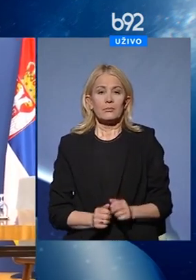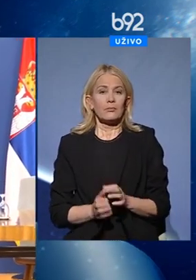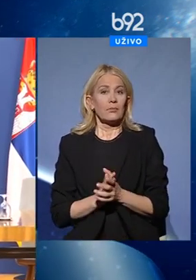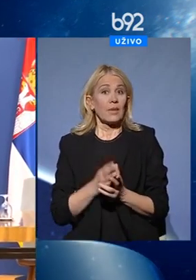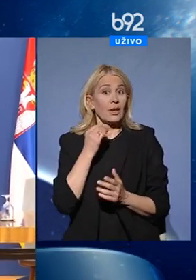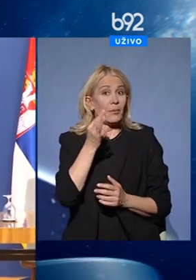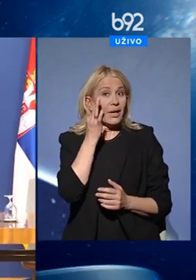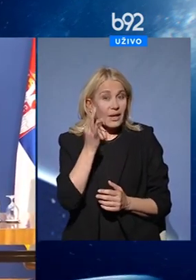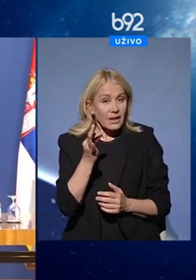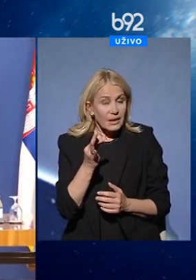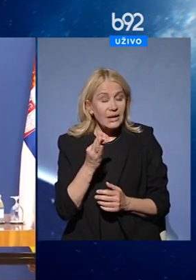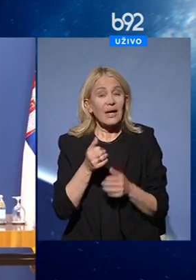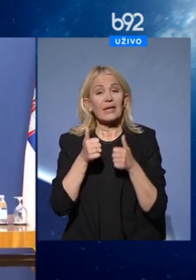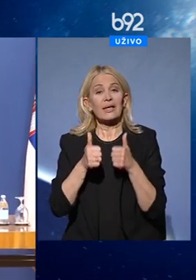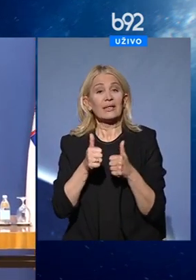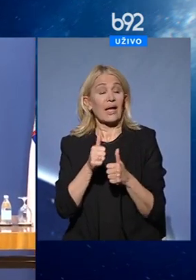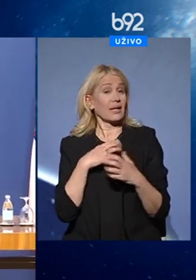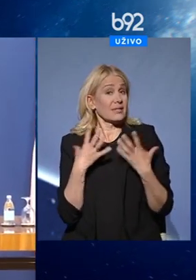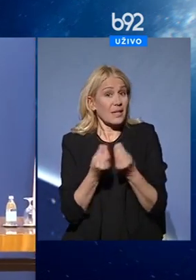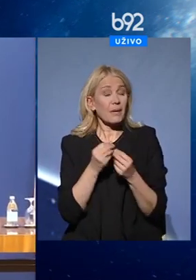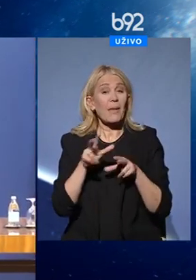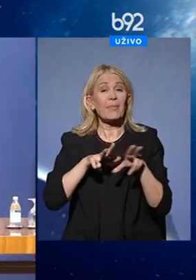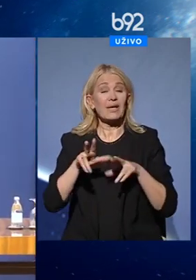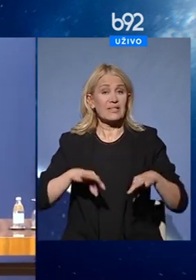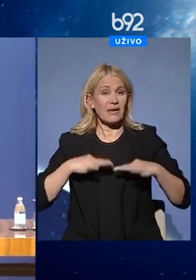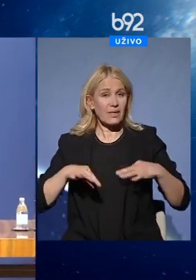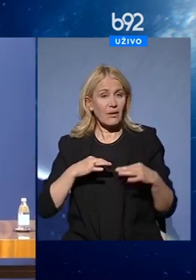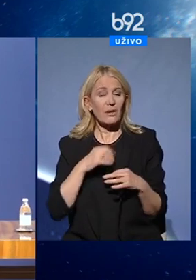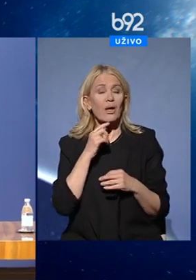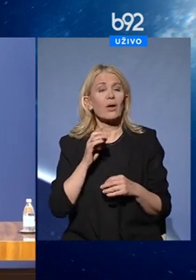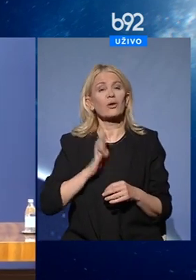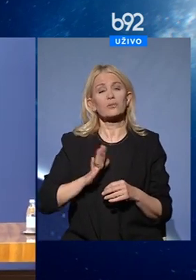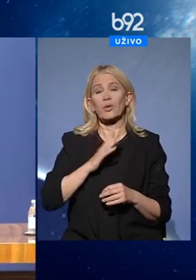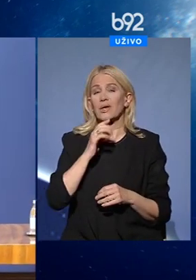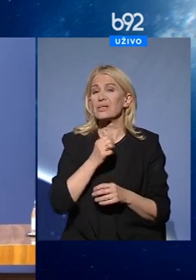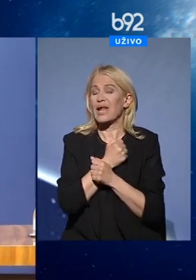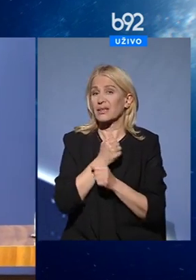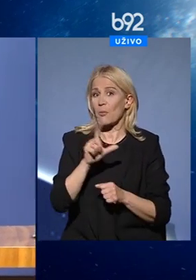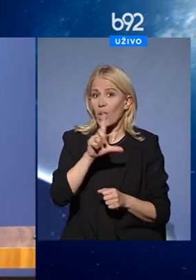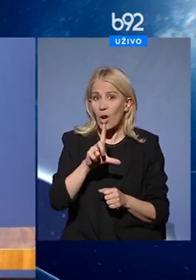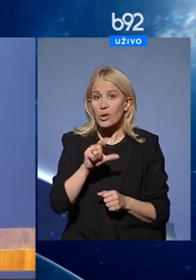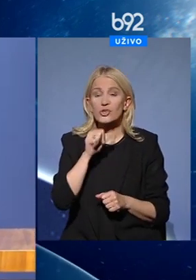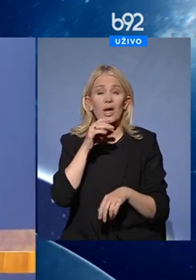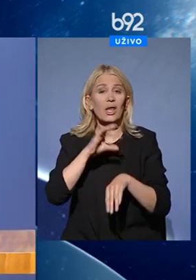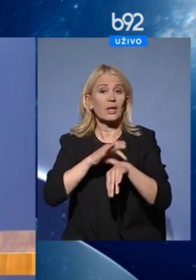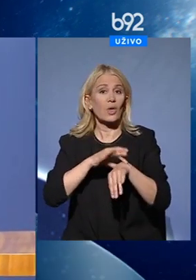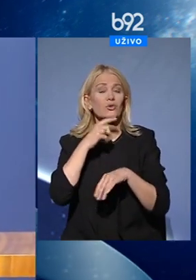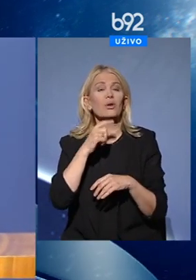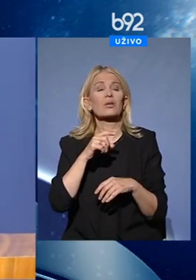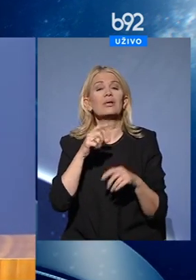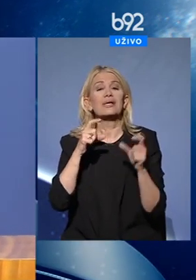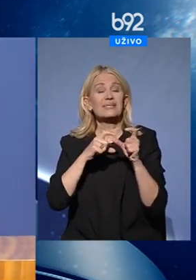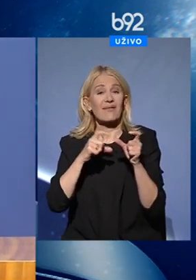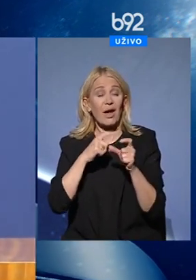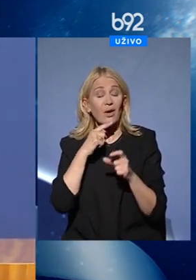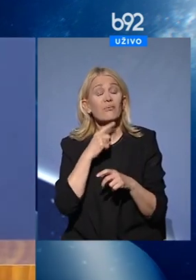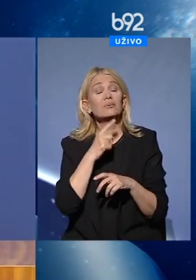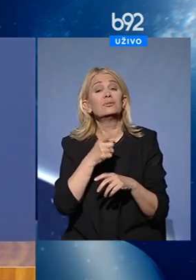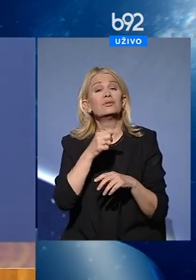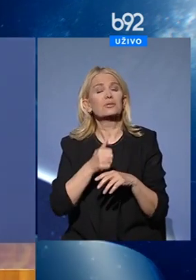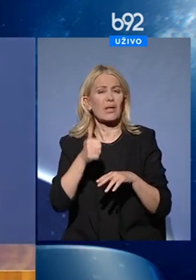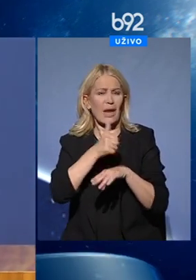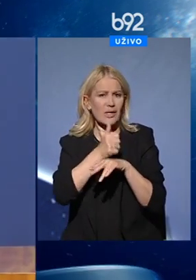Dobar dan. Danas su sa nama ministar zdravlja, gospodin Zlatibor Lončar i doktor Goran Stevanović, načelnik infektivne